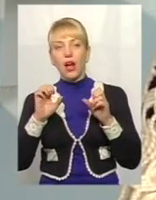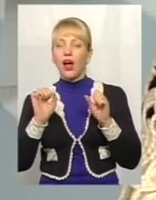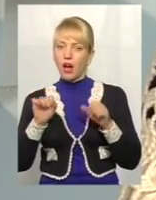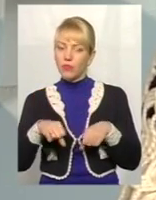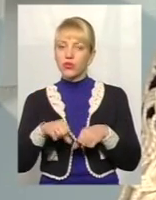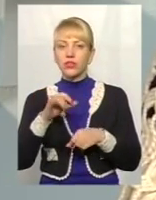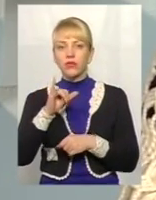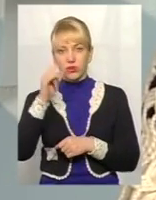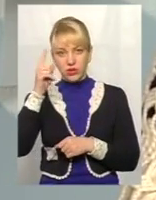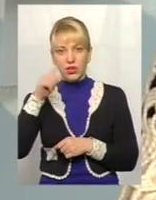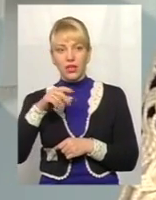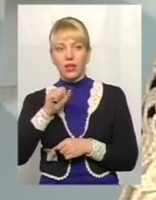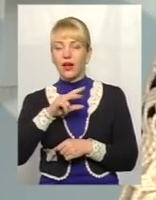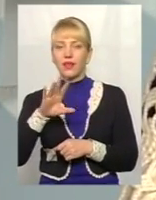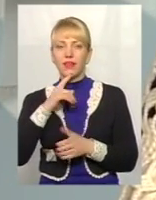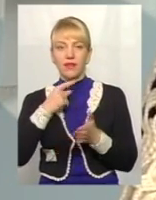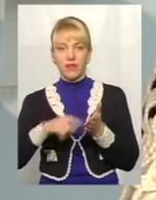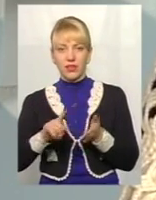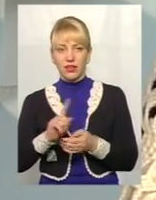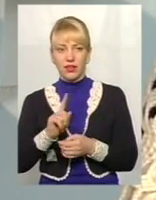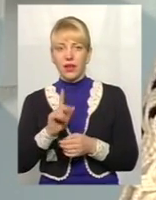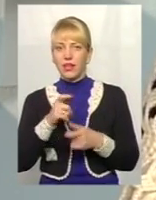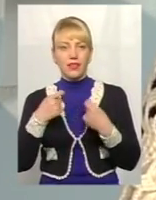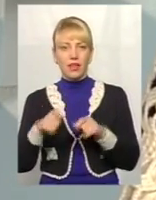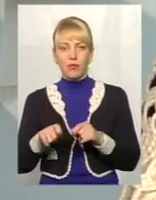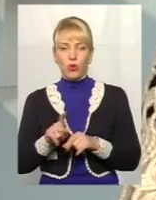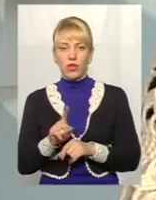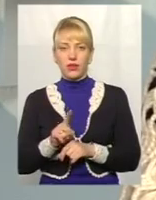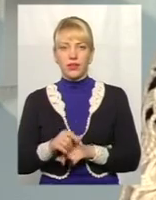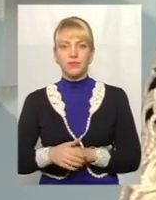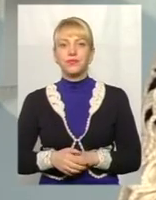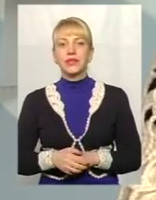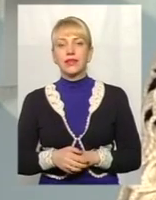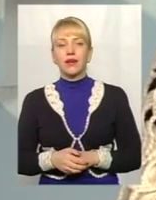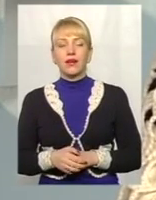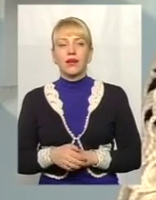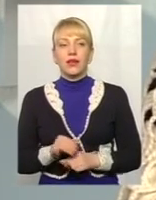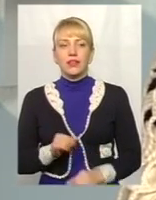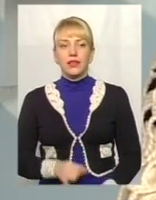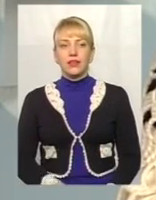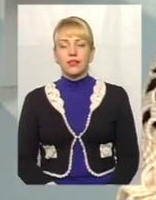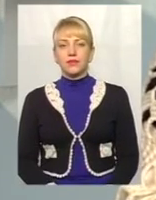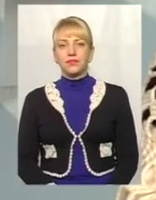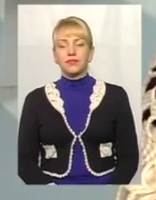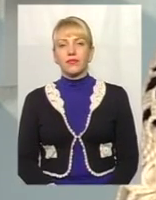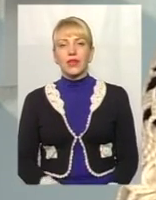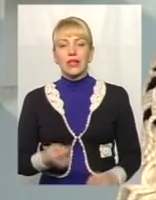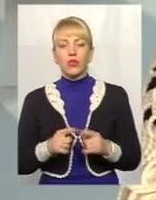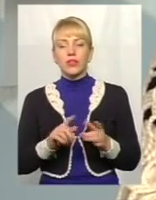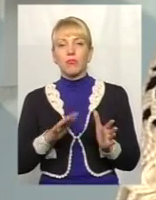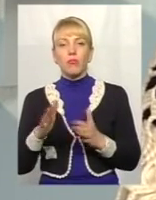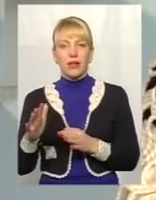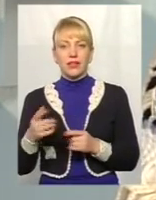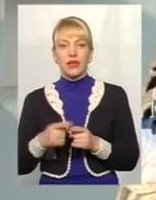можливо і знали, але не видали, не продали. І оці моменти,